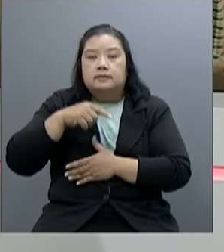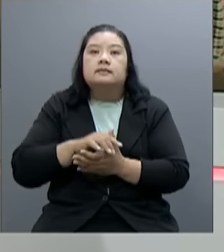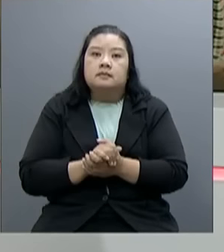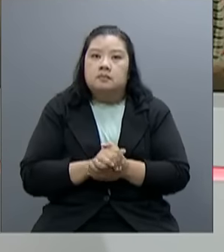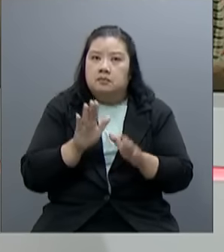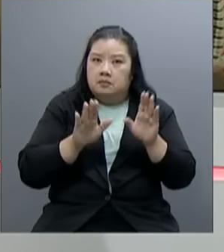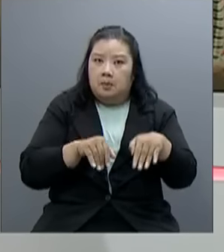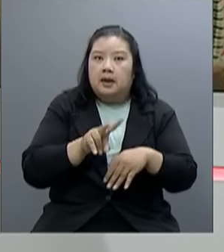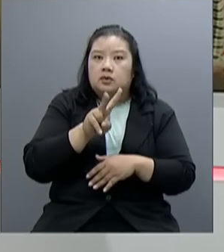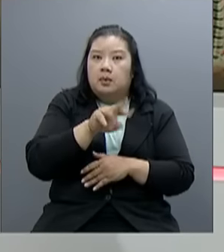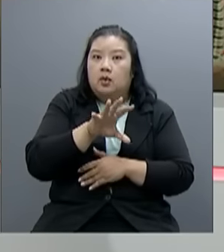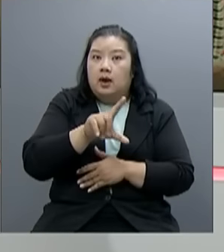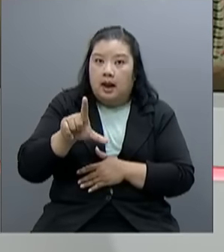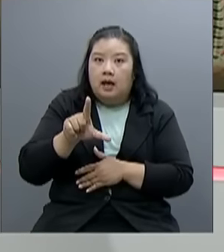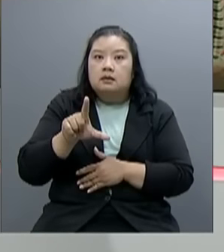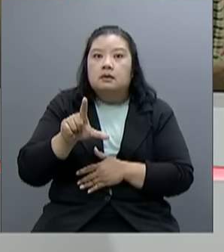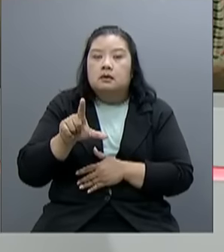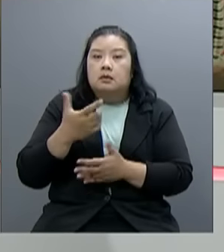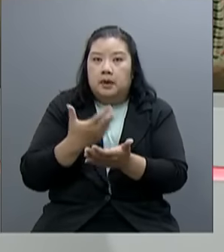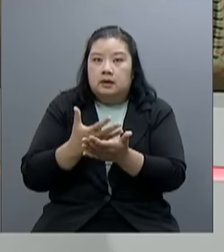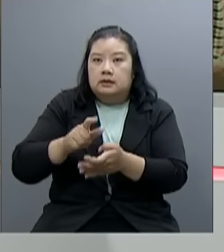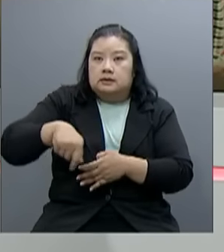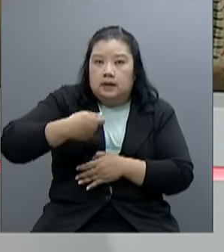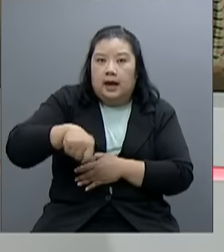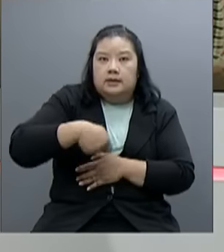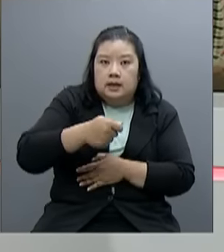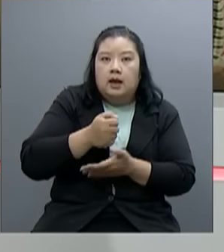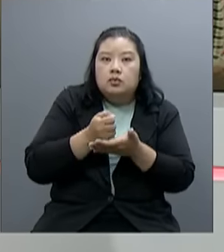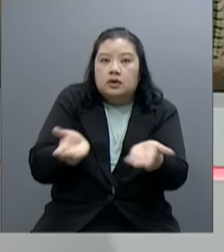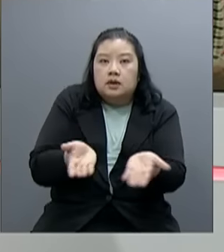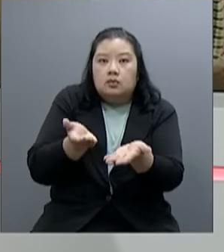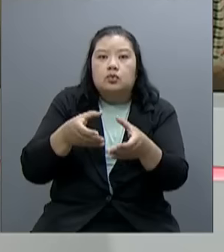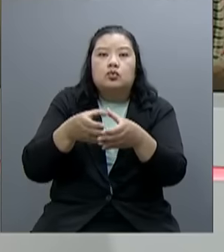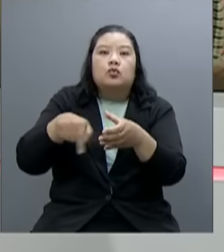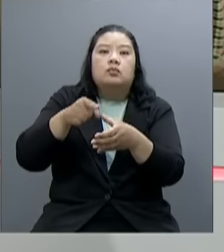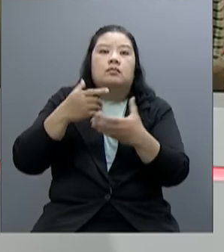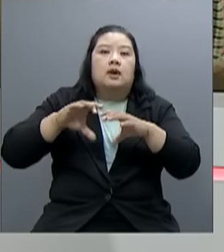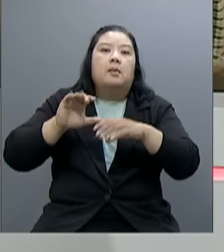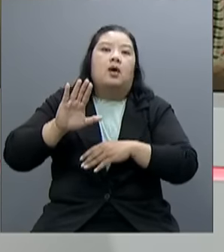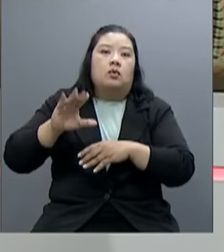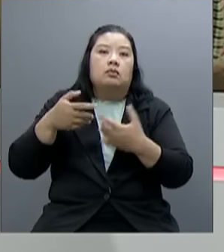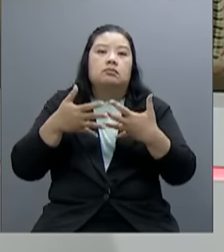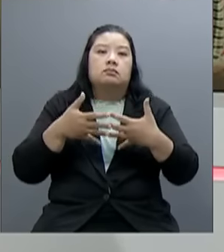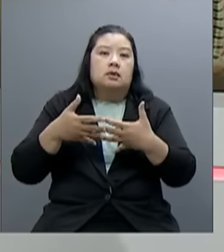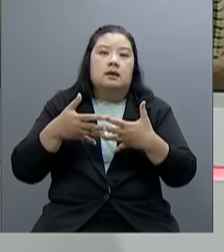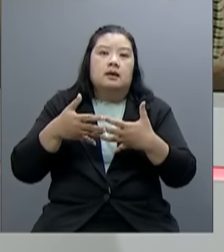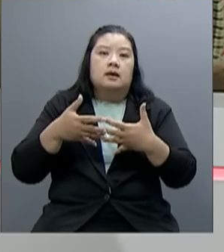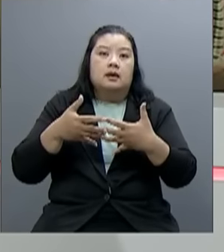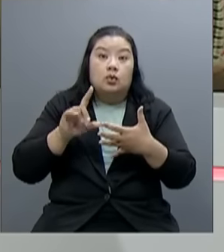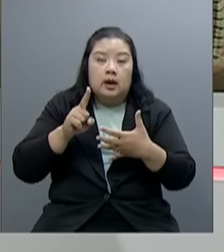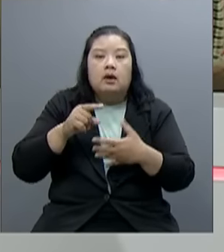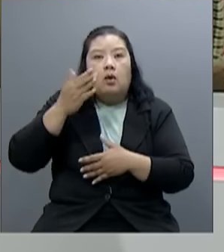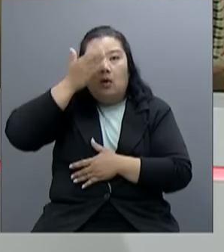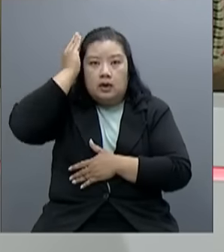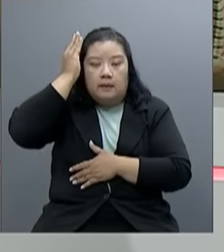กว่า 2,500ล้านบาทเนี่ยถูกใช้เพื่อรณรงค์สนับสนุนพรรครีพับลิกันนะคะส่วนที่เหลือเนี่ยใช้ไปกับการต่อต้านคู่แข่ง